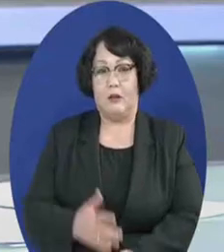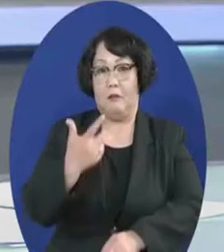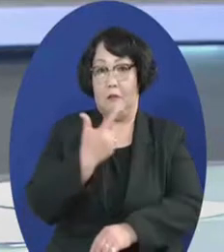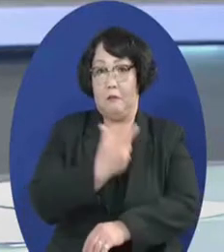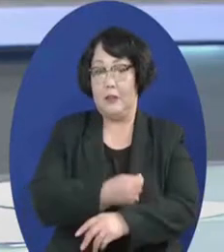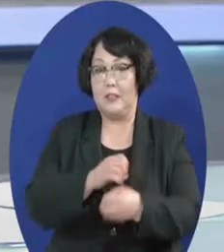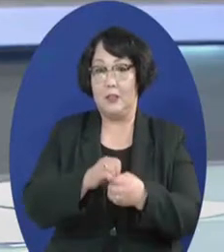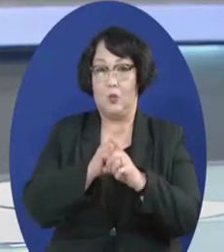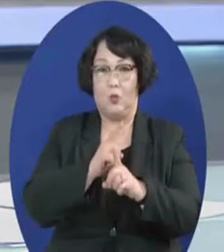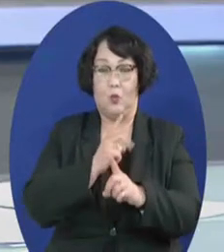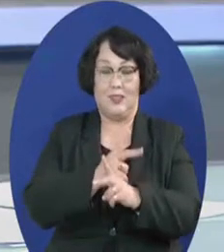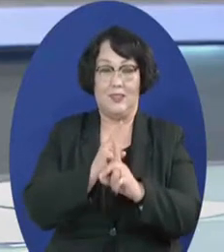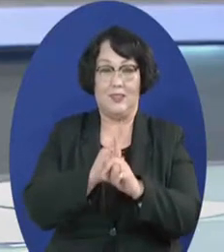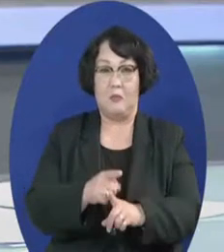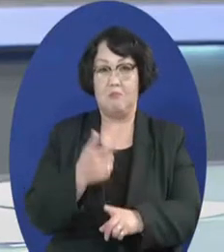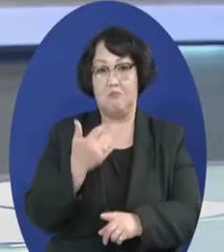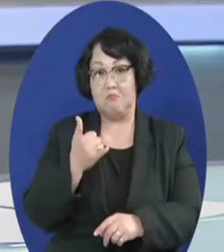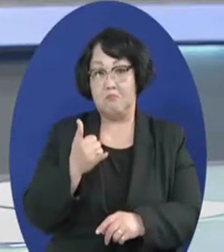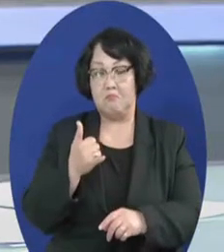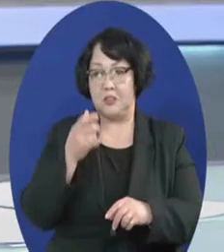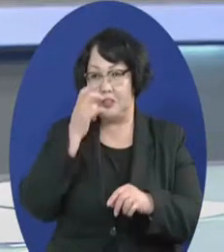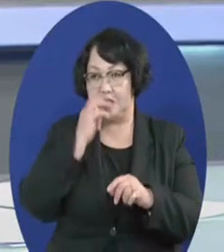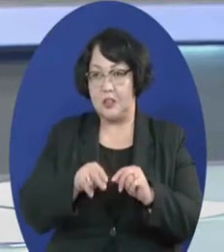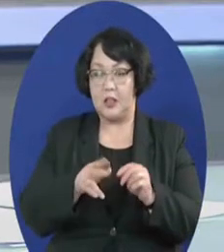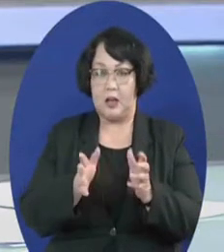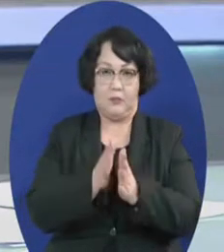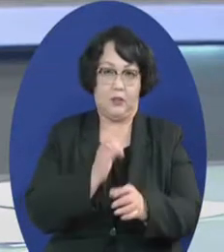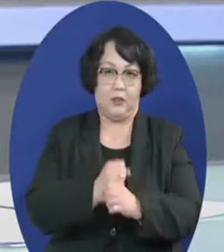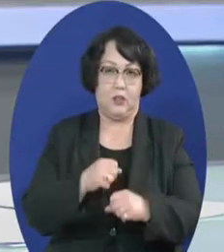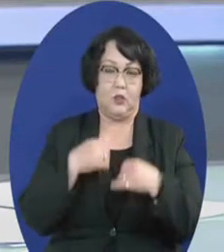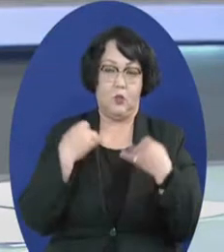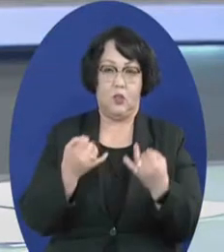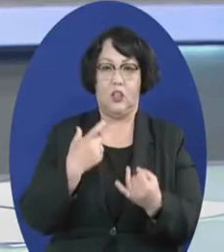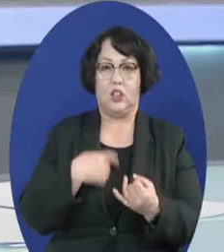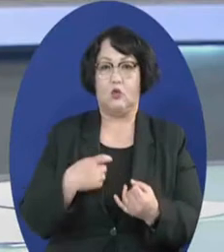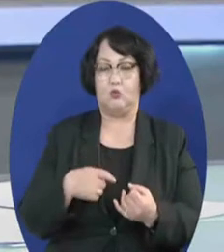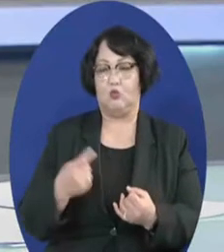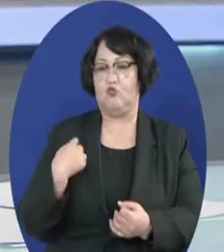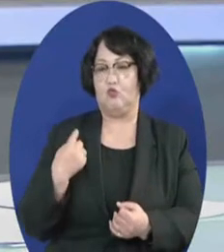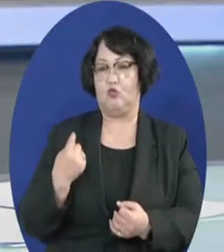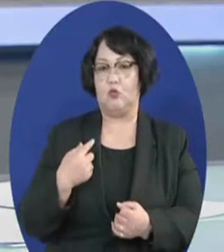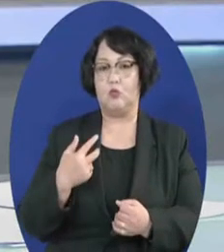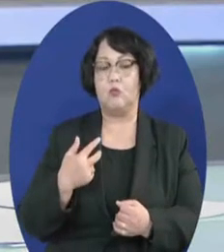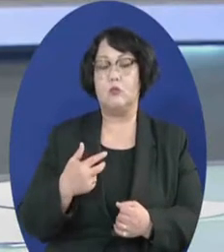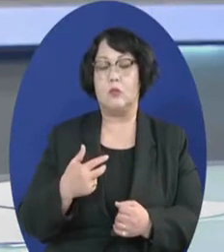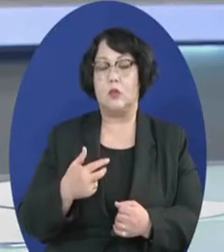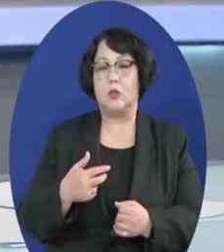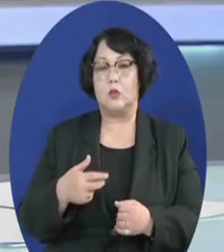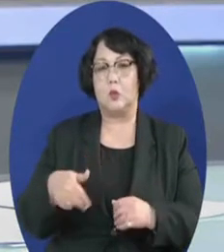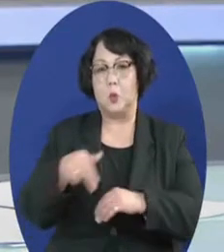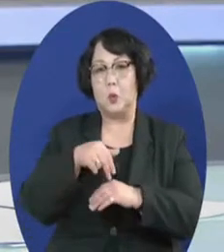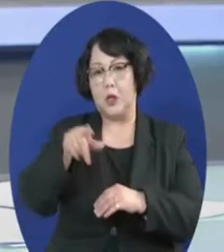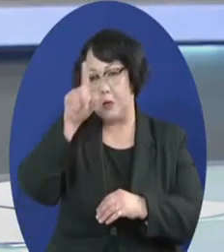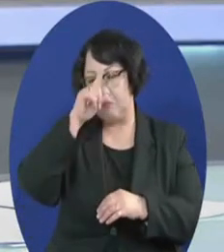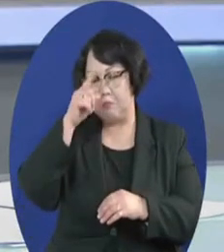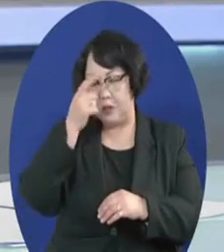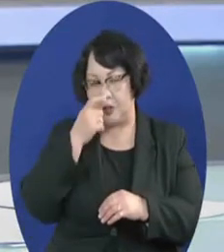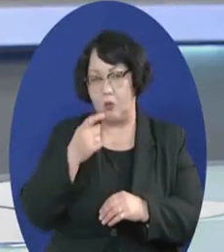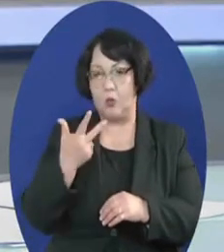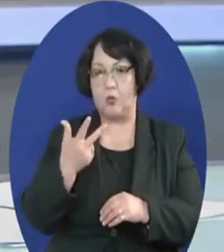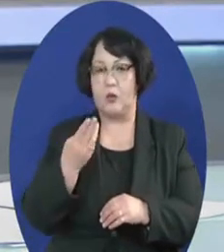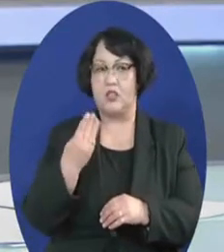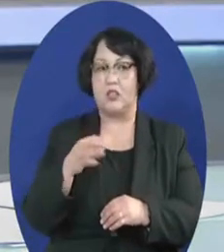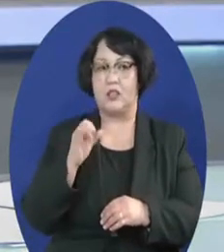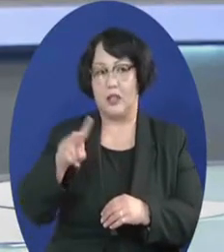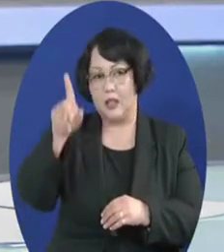Дархлааж уултын хуулийн хэрэгжилтэнд хяналттай хамтран ажиллах үүрэг бүхий улсын хурлын ажлын эсгийн гишүүд өчигдөр 3 дахь шатлалын болоод дүүргийн эмнэлгүүдэд очиж дархлааж